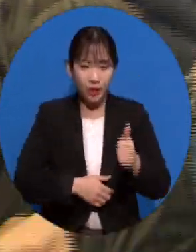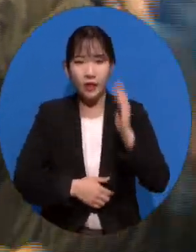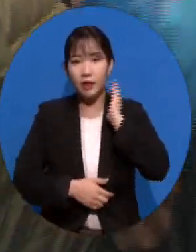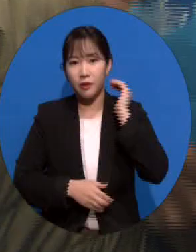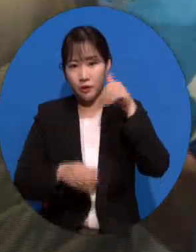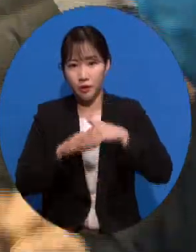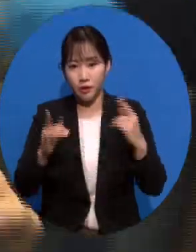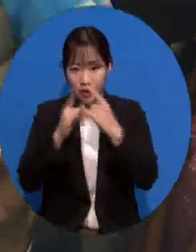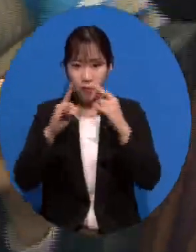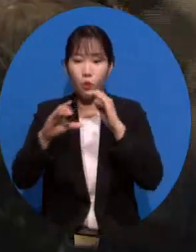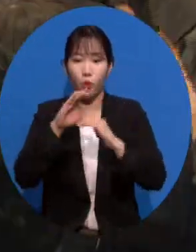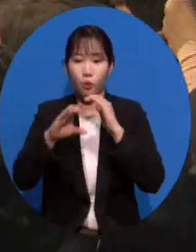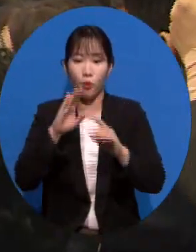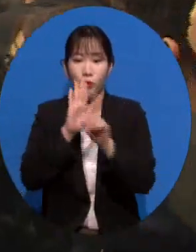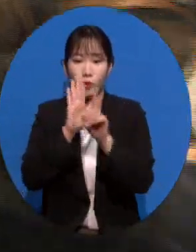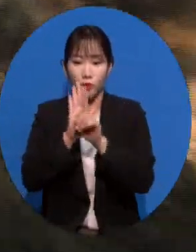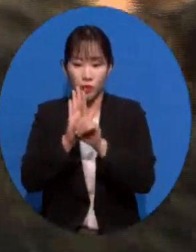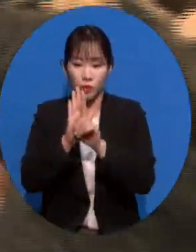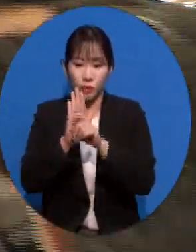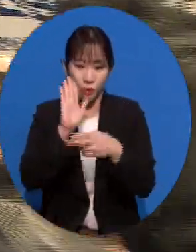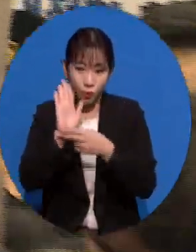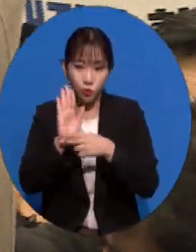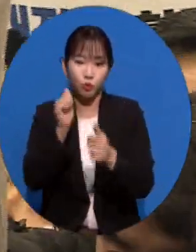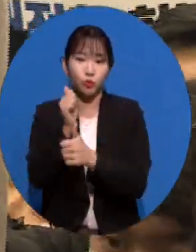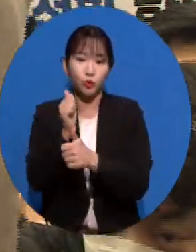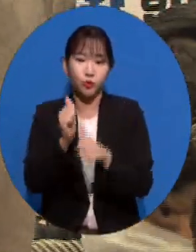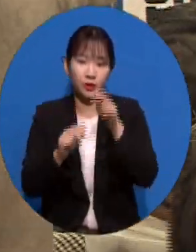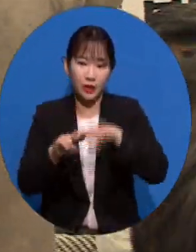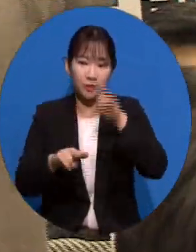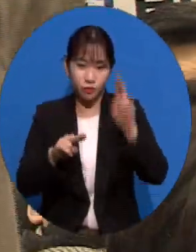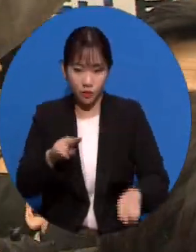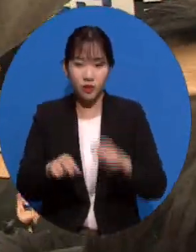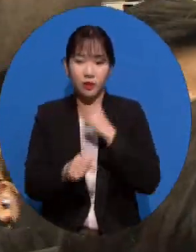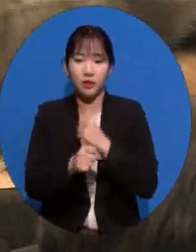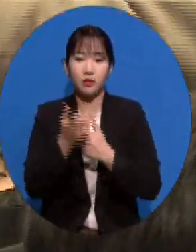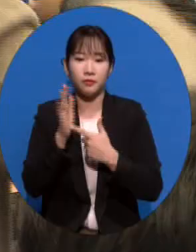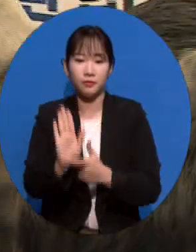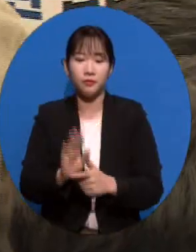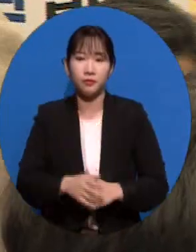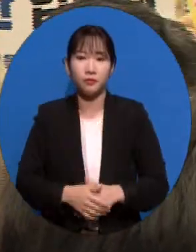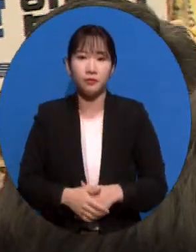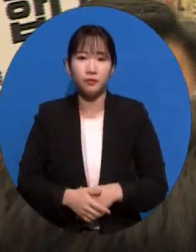캠프 홍보소통본부 부본부장직에서 물러나겠다고 밝혔습니다. MBC 뉴스 김윤입니다.